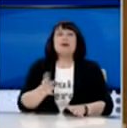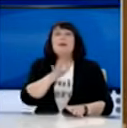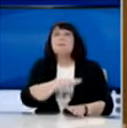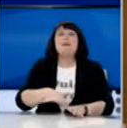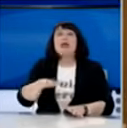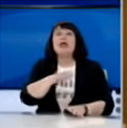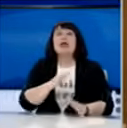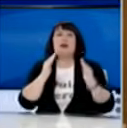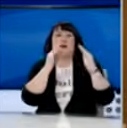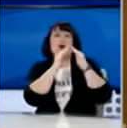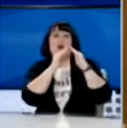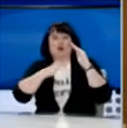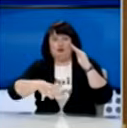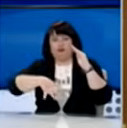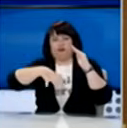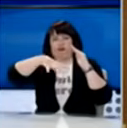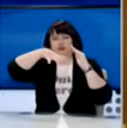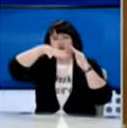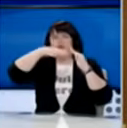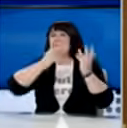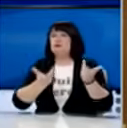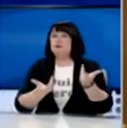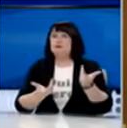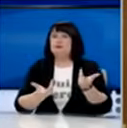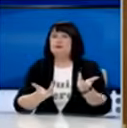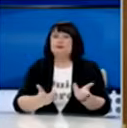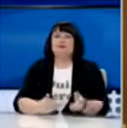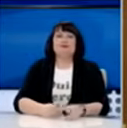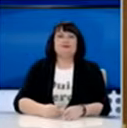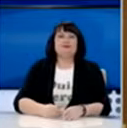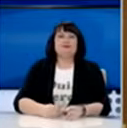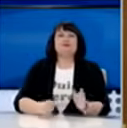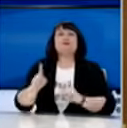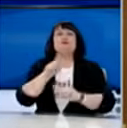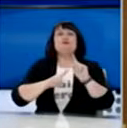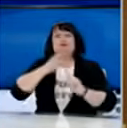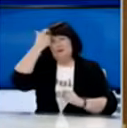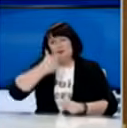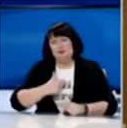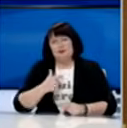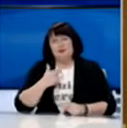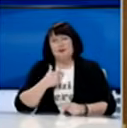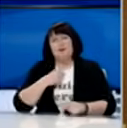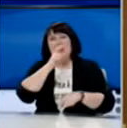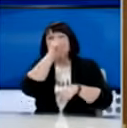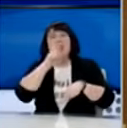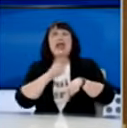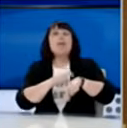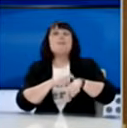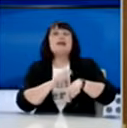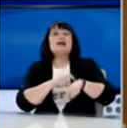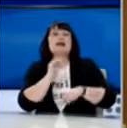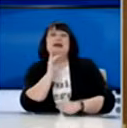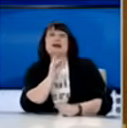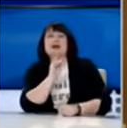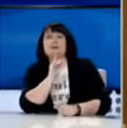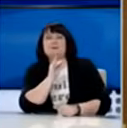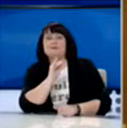περιοχή από τη στέγη του σπιτιού της. Είμαι εκείνη που σας κατέθεσε άλλη επίκαιρη ερώτηση,